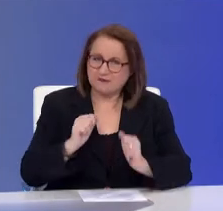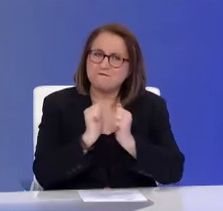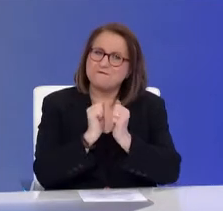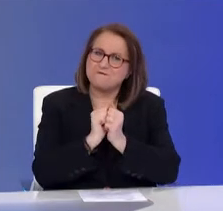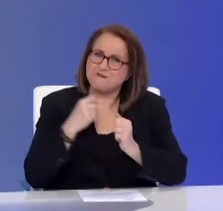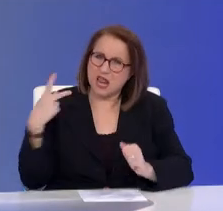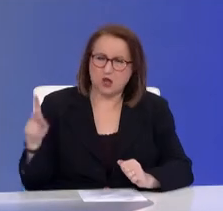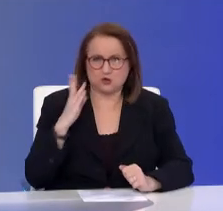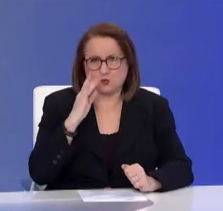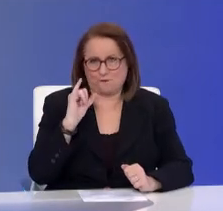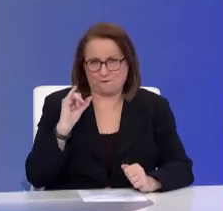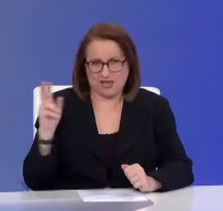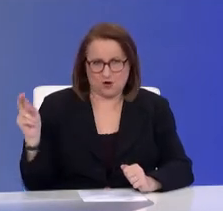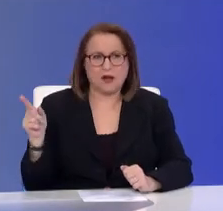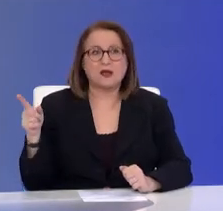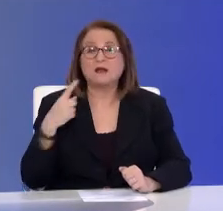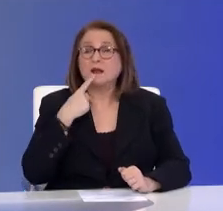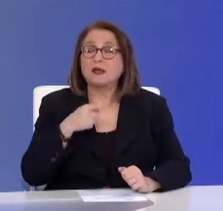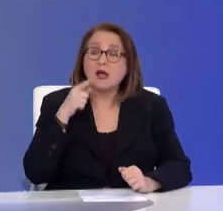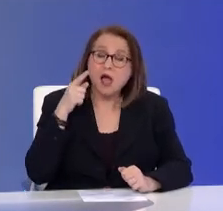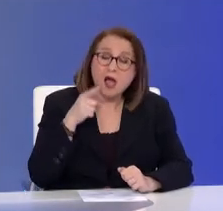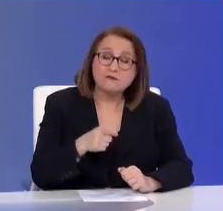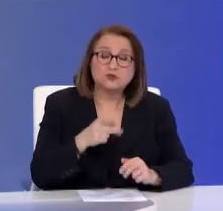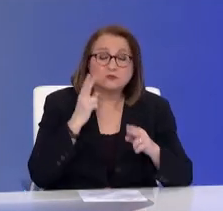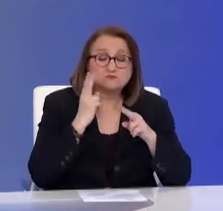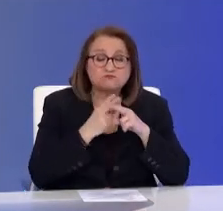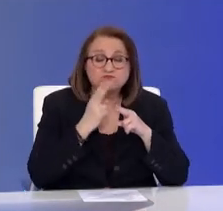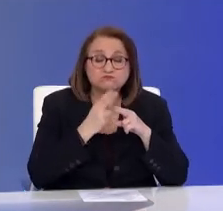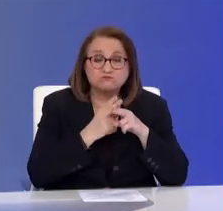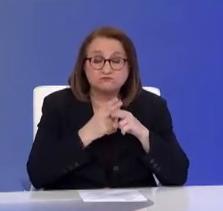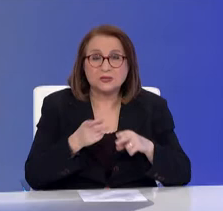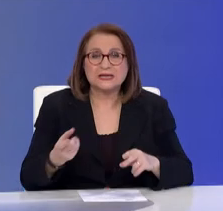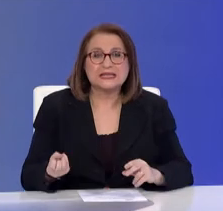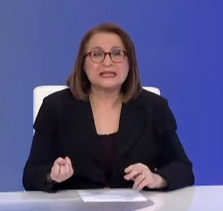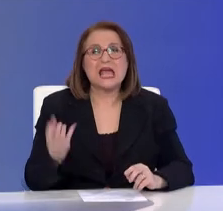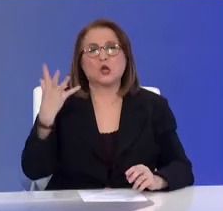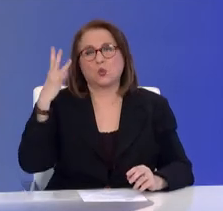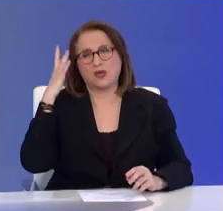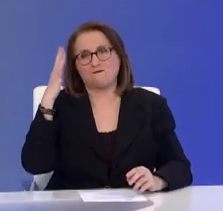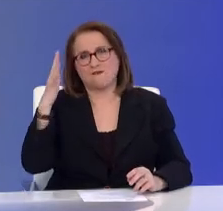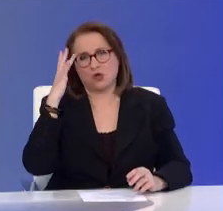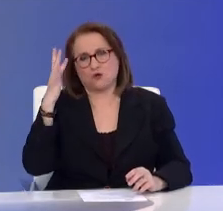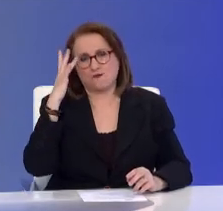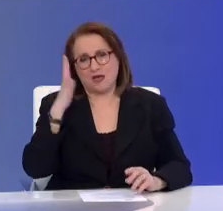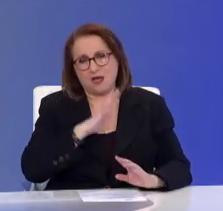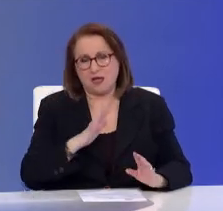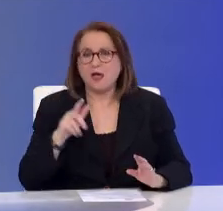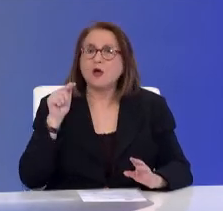Βίρονα ενσαρκώνουν αυτό το νέο κίνημα που εμπνέεται